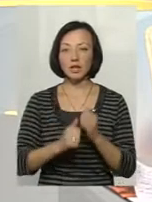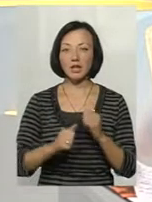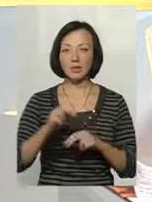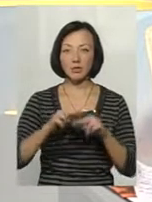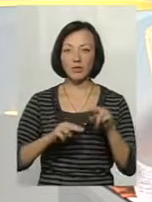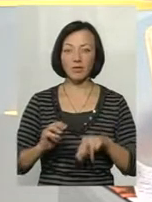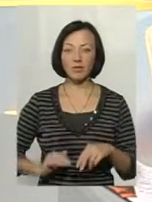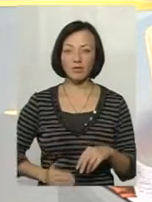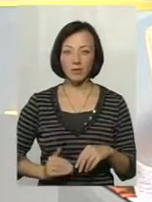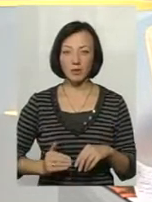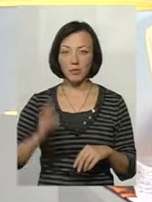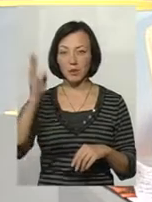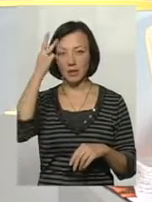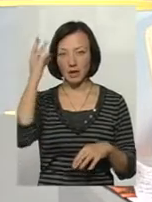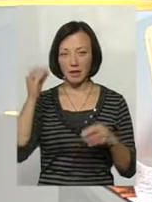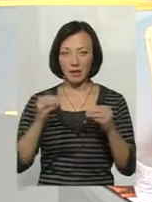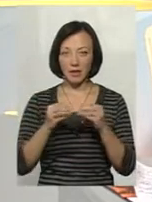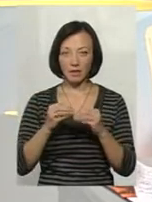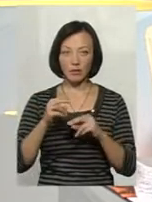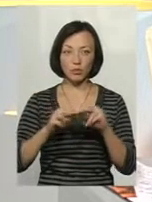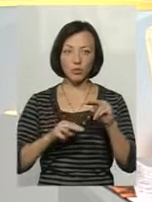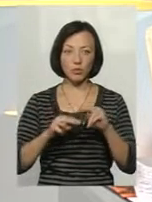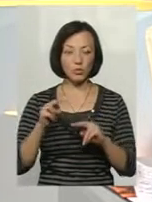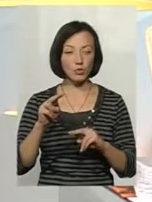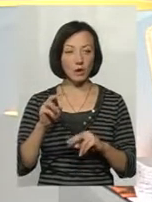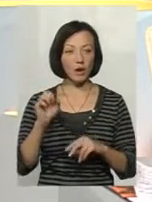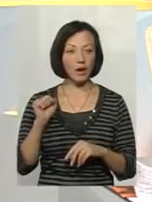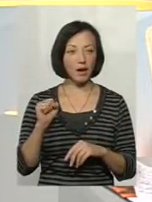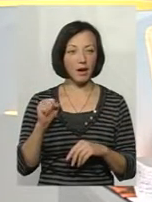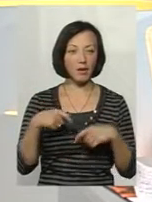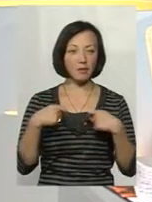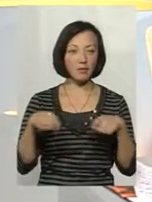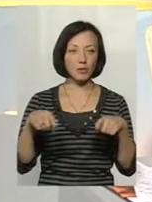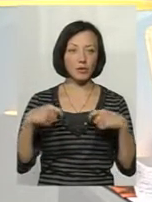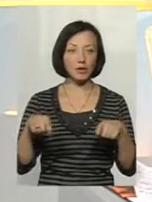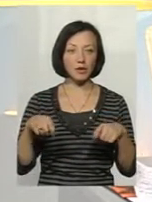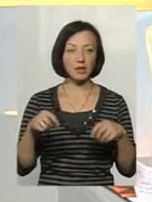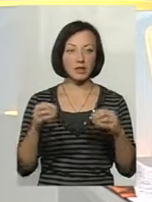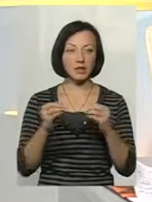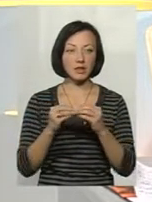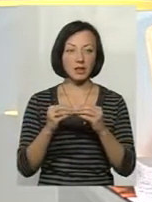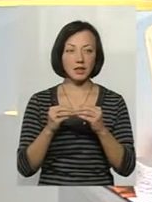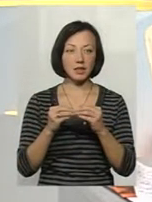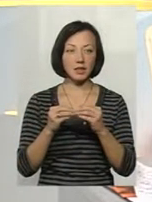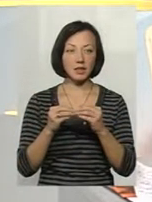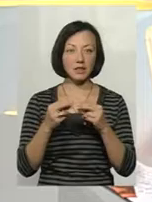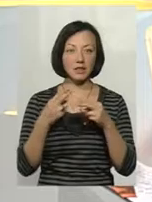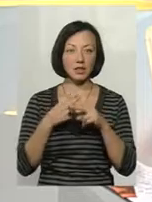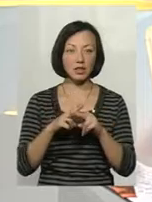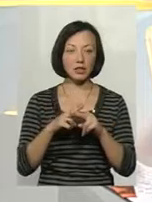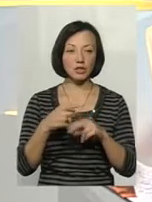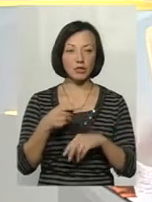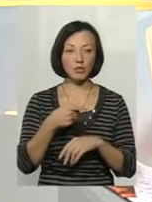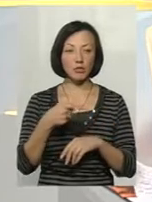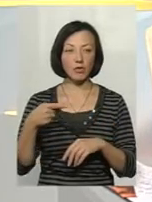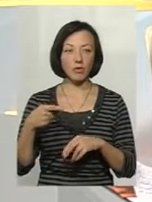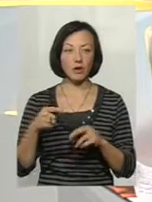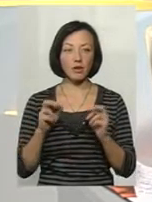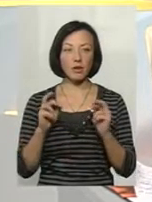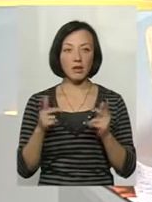Хмельницького будують отих 10 поверхів, продаючи 10-й технічний поверх,